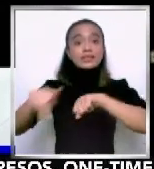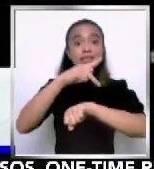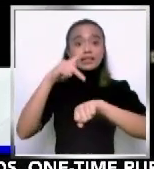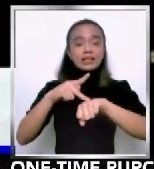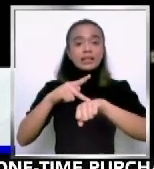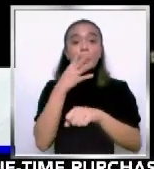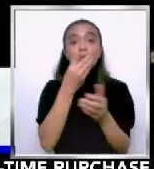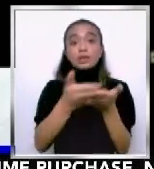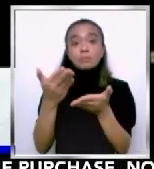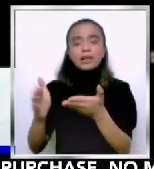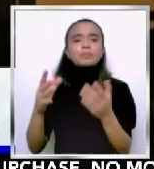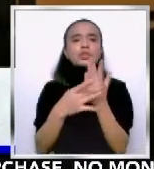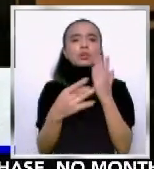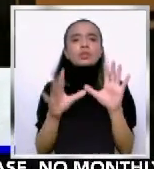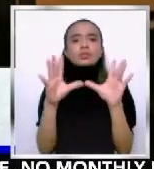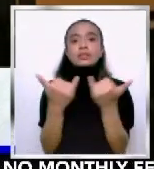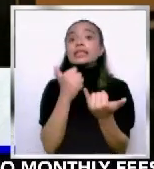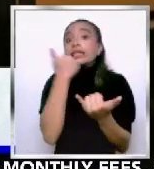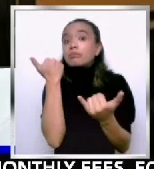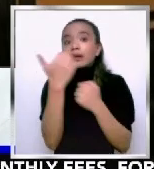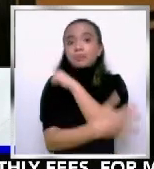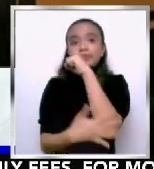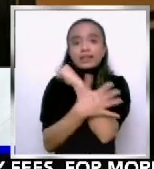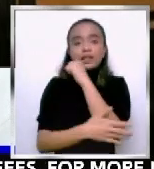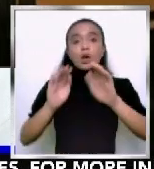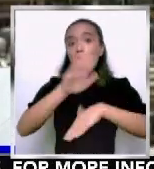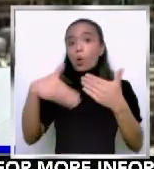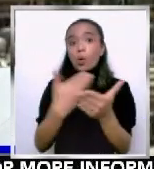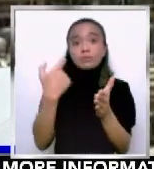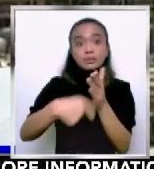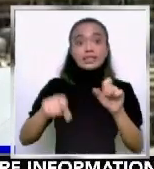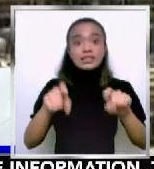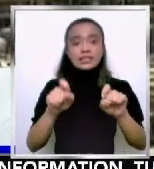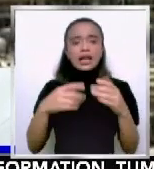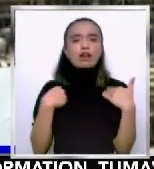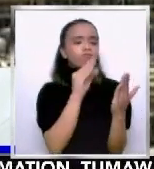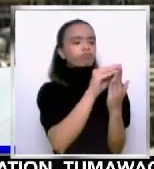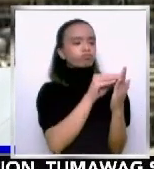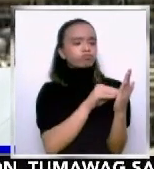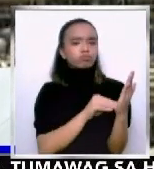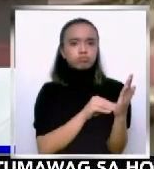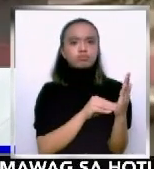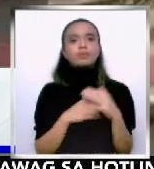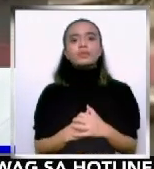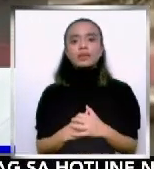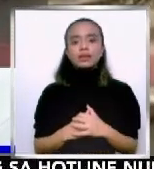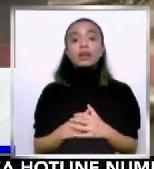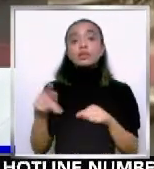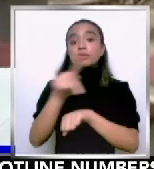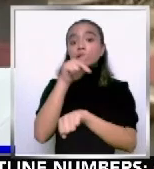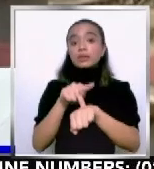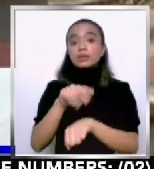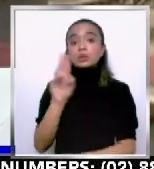oil companies sa ibang bansa. Ang presyo ng lahat ng bentahan sa buong mundo naka-record sa mga price index. Ang Pilipinas ginagamit